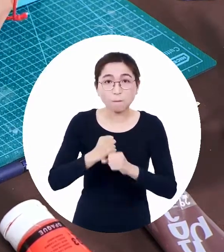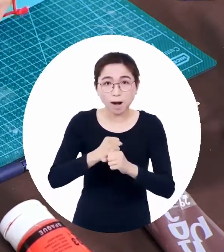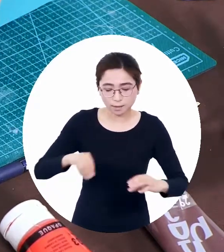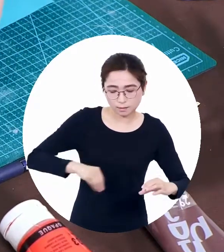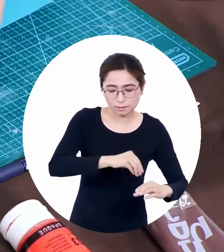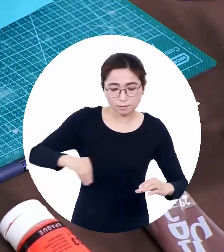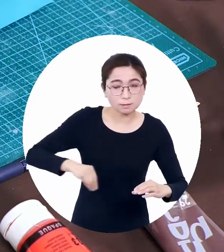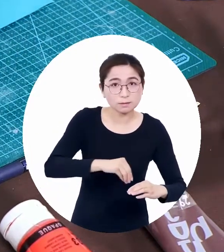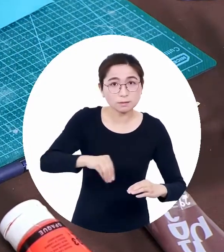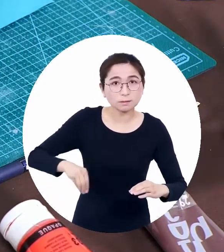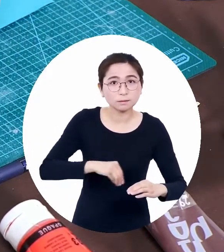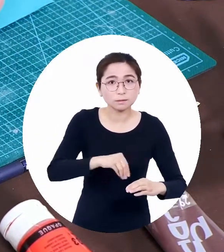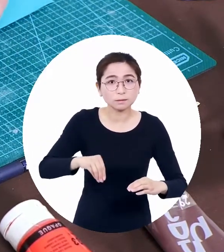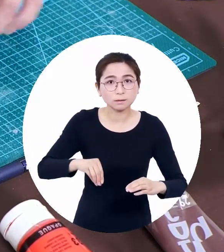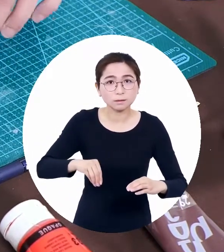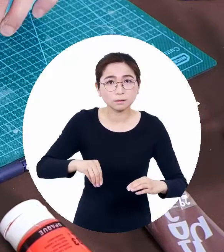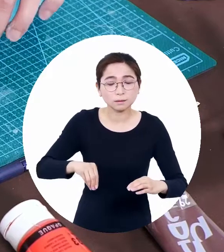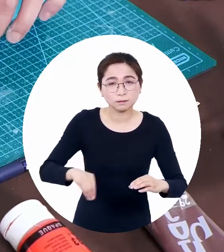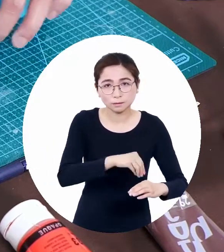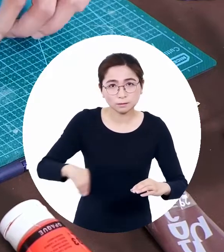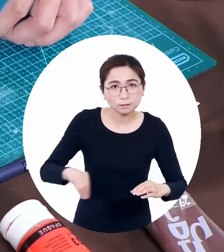個馬鏈，